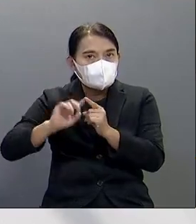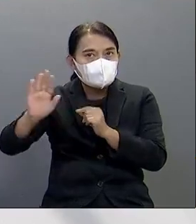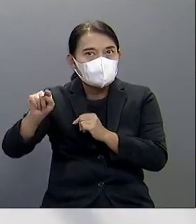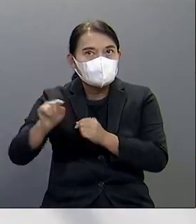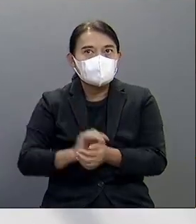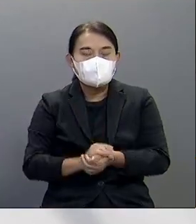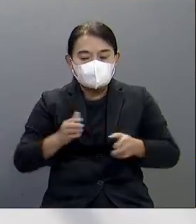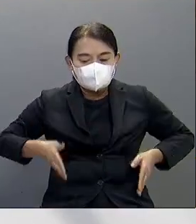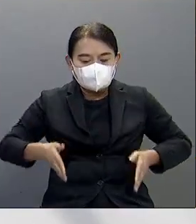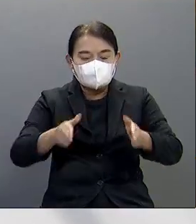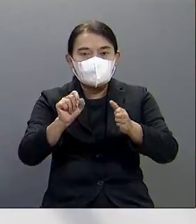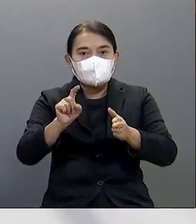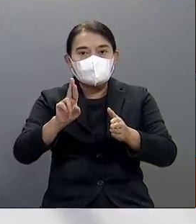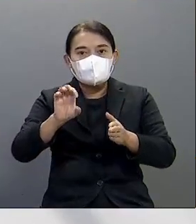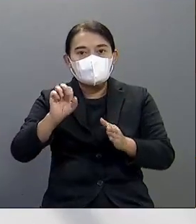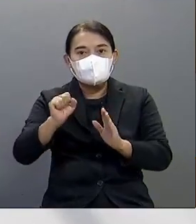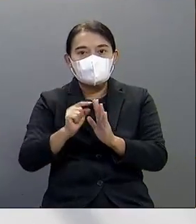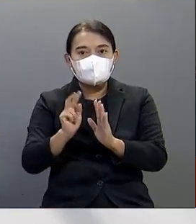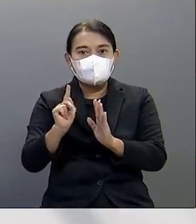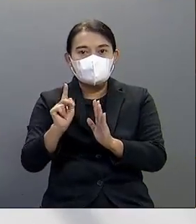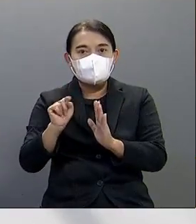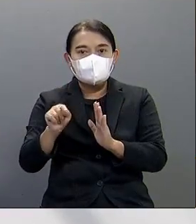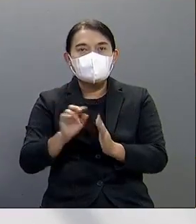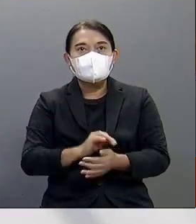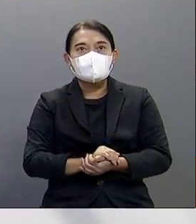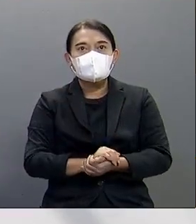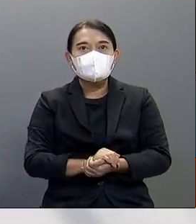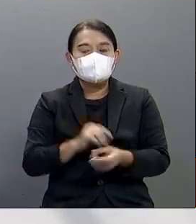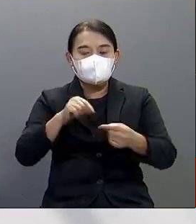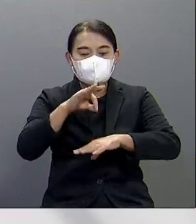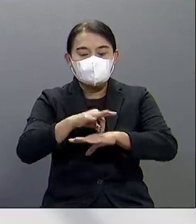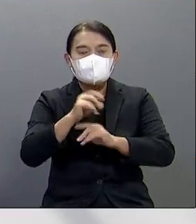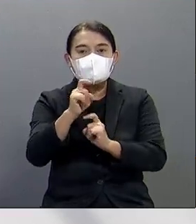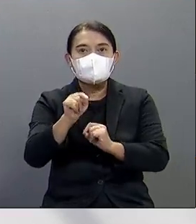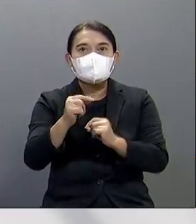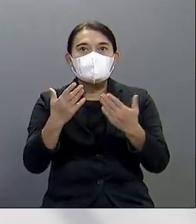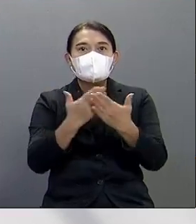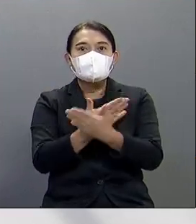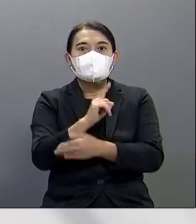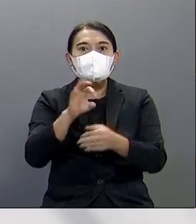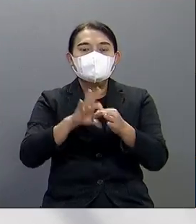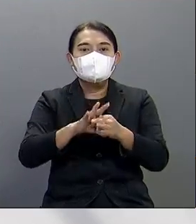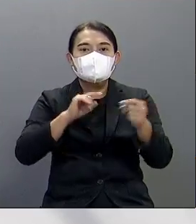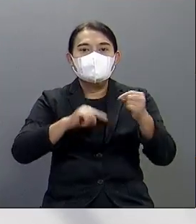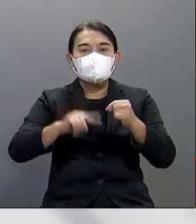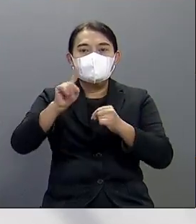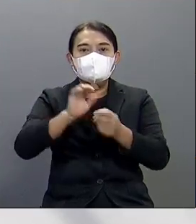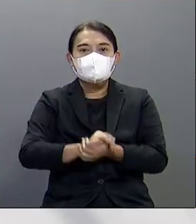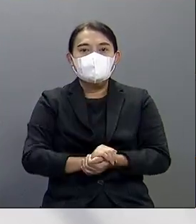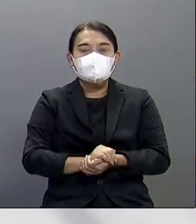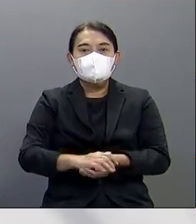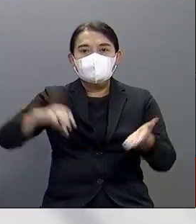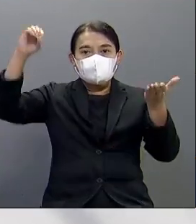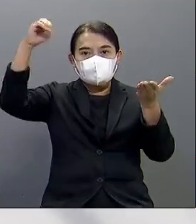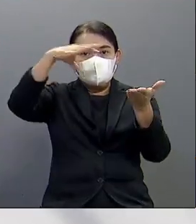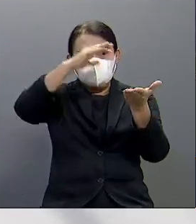สุขและบริเวณที่เป็นจุดอันตรายผมจะเปลี่ยนเป็นระบบโซลาร์เซลล์ให้หมดครับเพื่อที่จะตัดปัญห